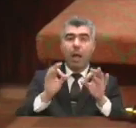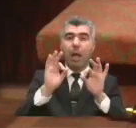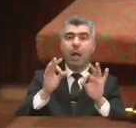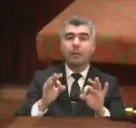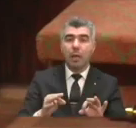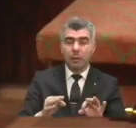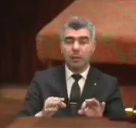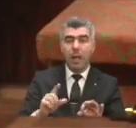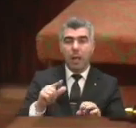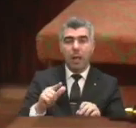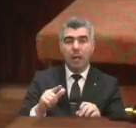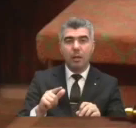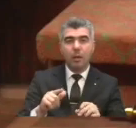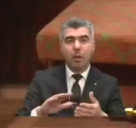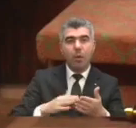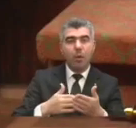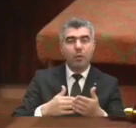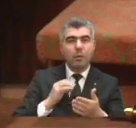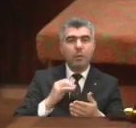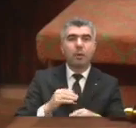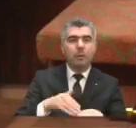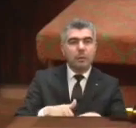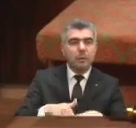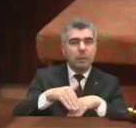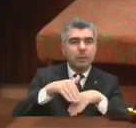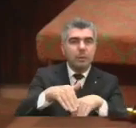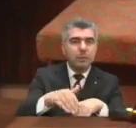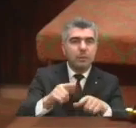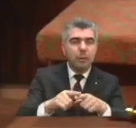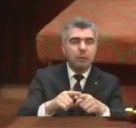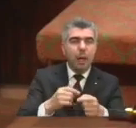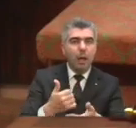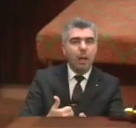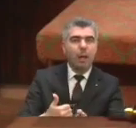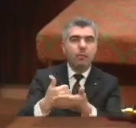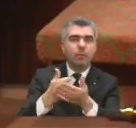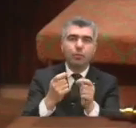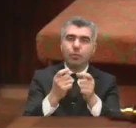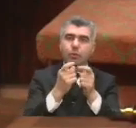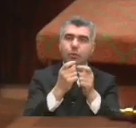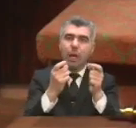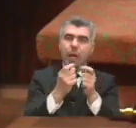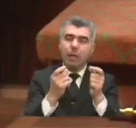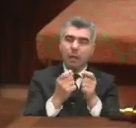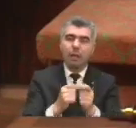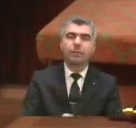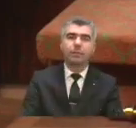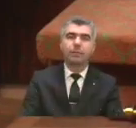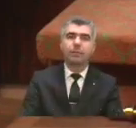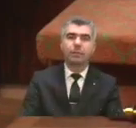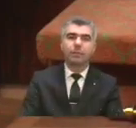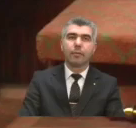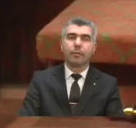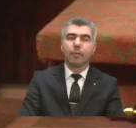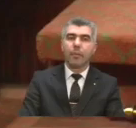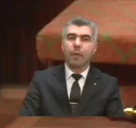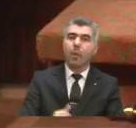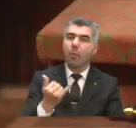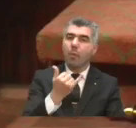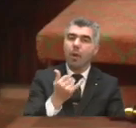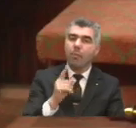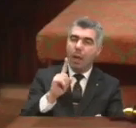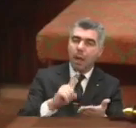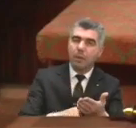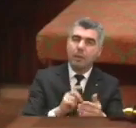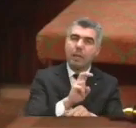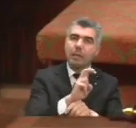ديال العروض وماشية في هذا الطريق ديال إعطاء هذه الضمانات لهاد الشركات باش يكون لها كذلك حق في